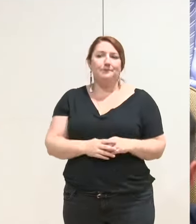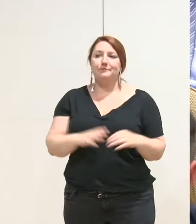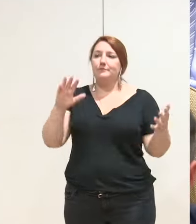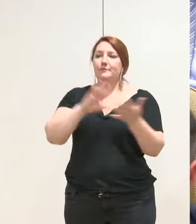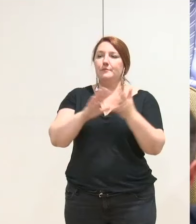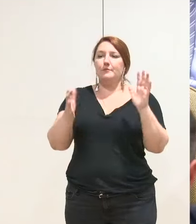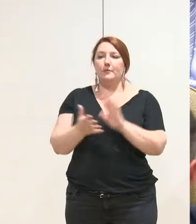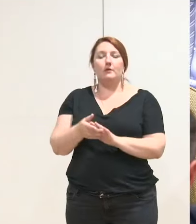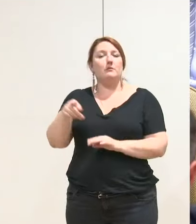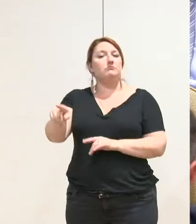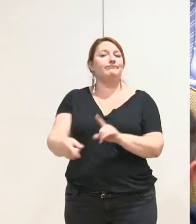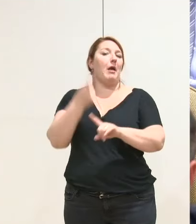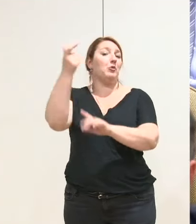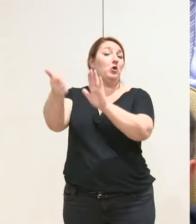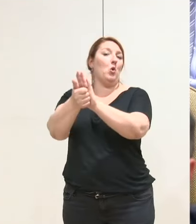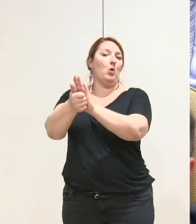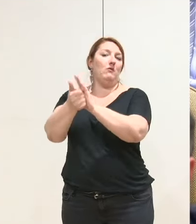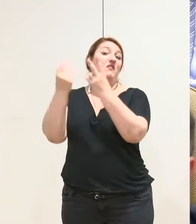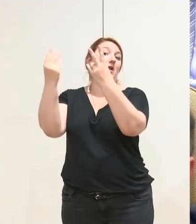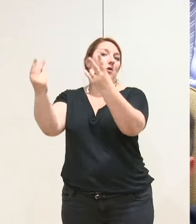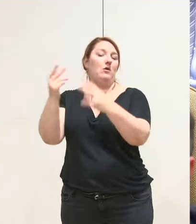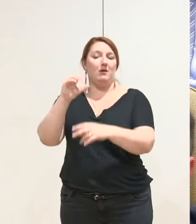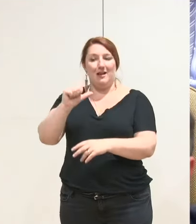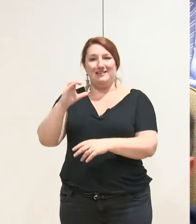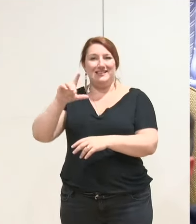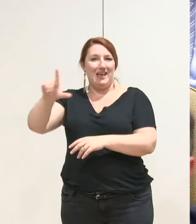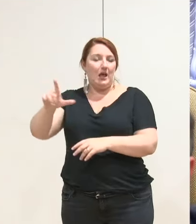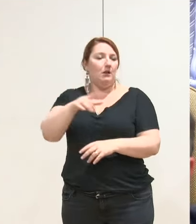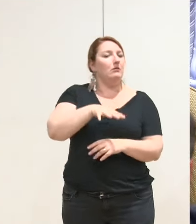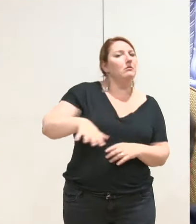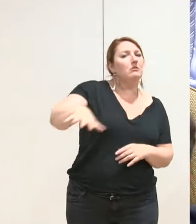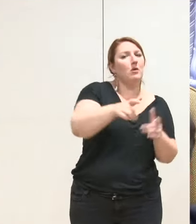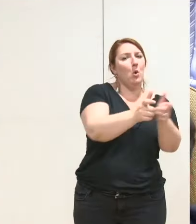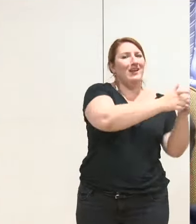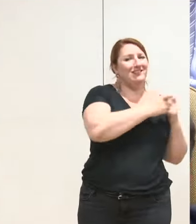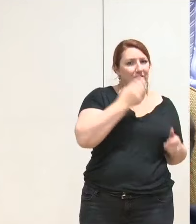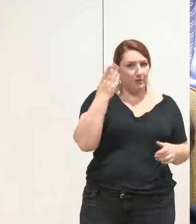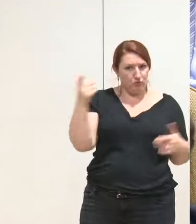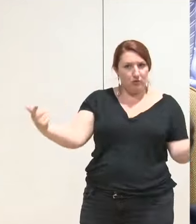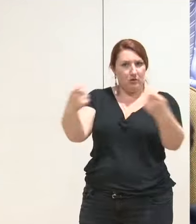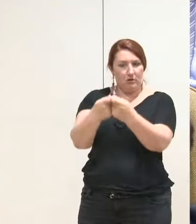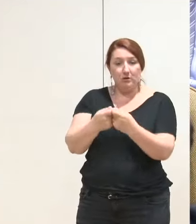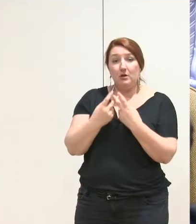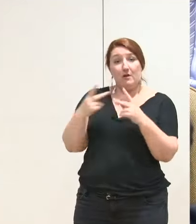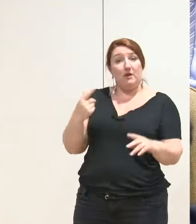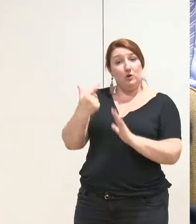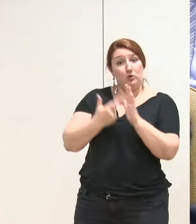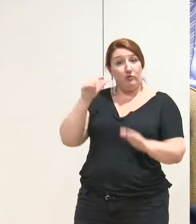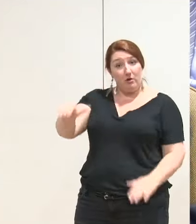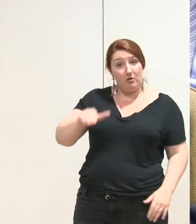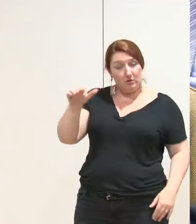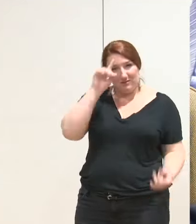qu'association ressources la CL a pour vocation de répondre aux demandes des collectivités et la ville a fait par deux fois appel à elle pour